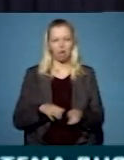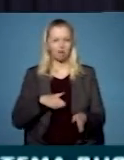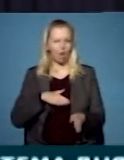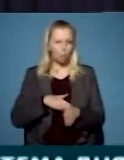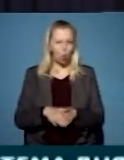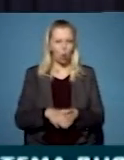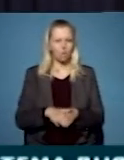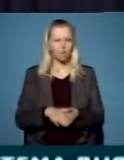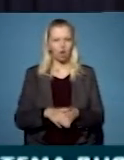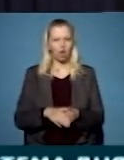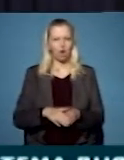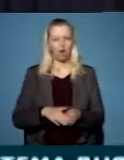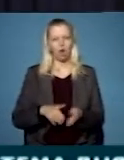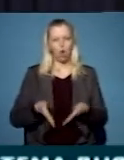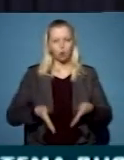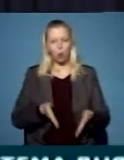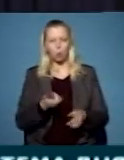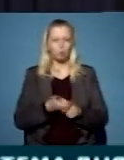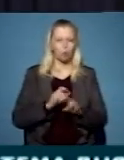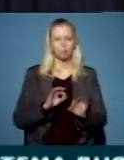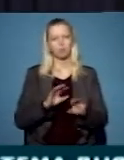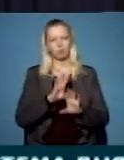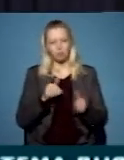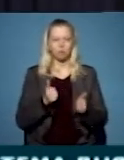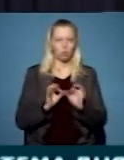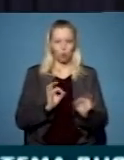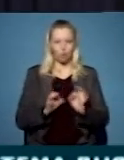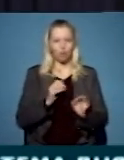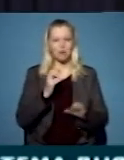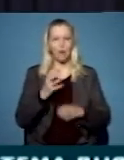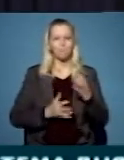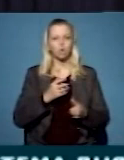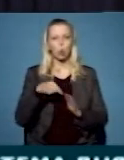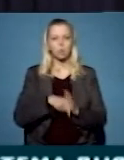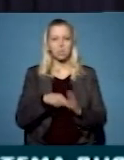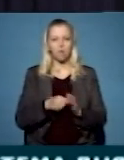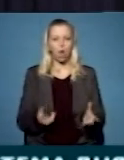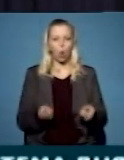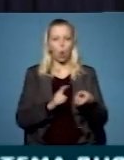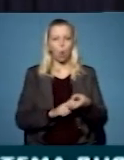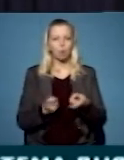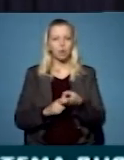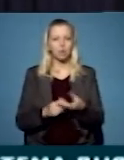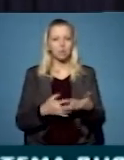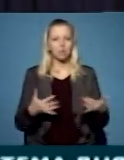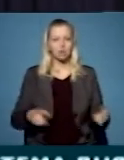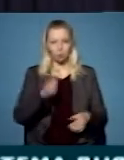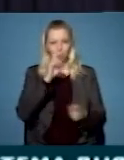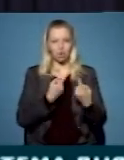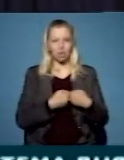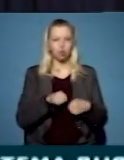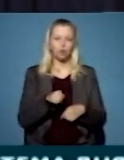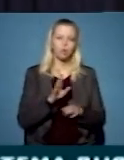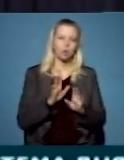наповнена, покриття більш-менш теж частинами дуже хороше, і вона міжнародного значення об'єднує з іншою країною. Тобто, чи вона